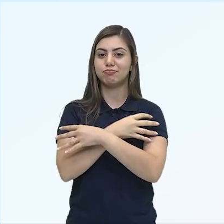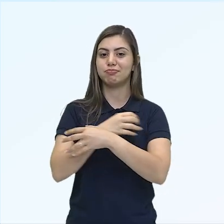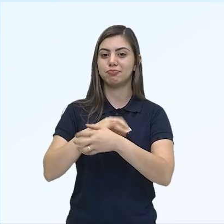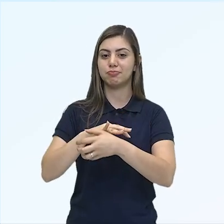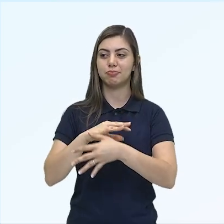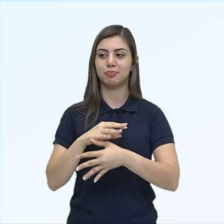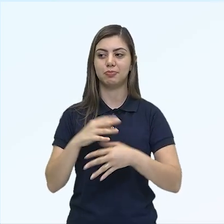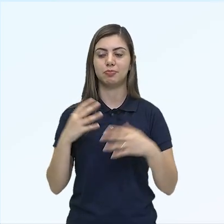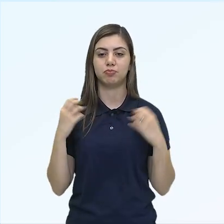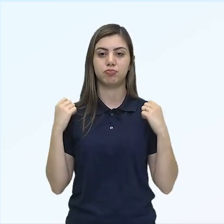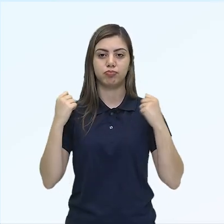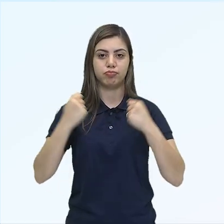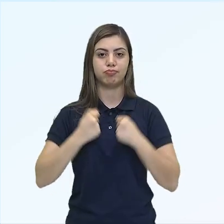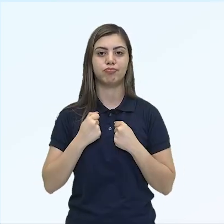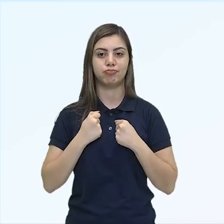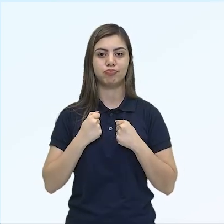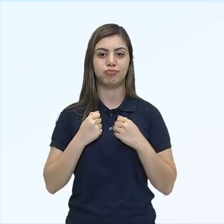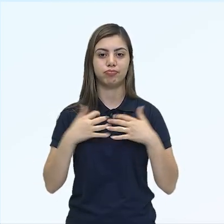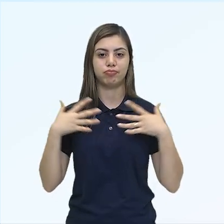Jacket, jaqueta.